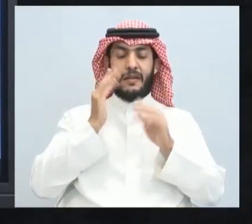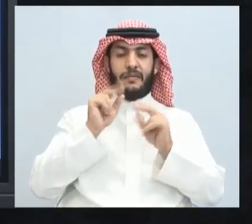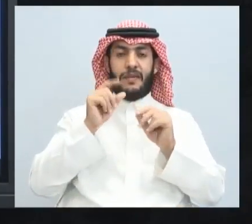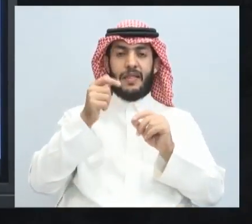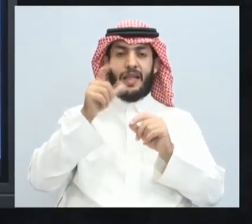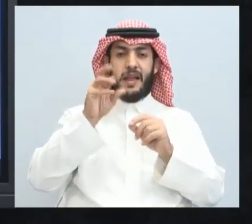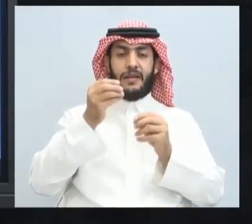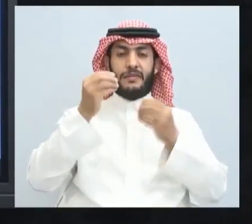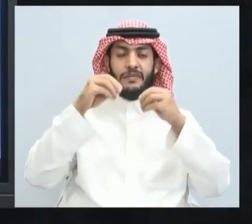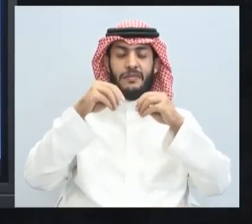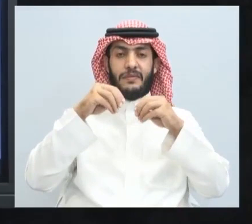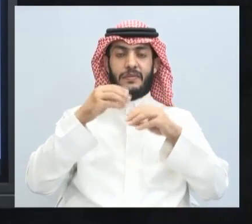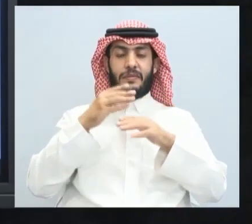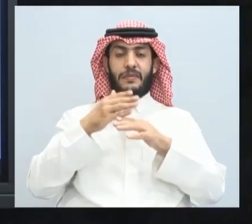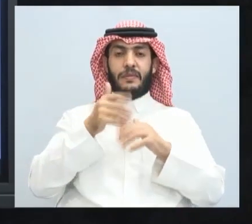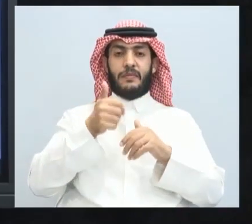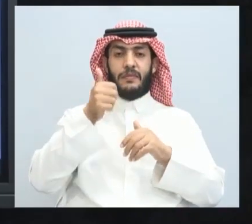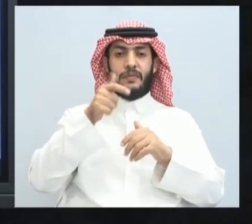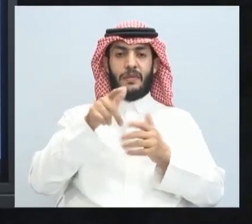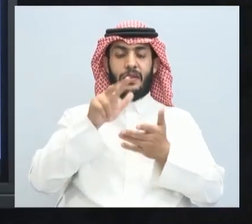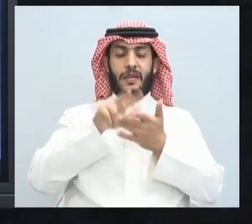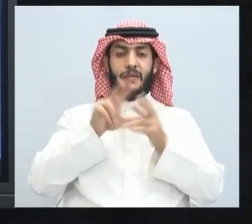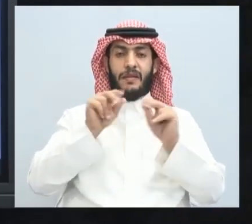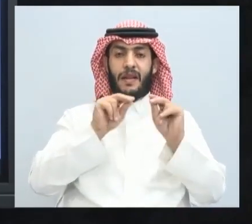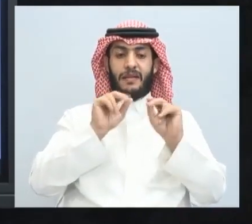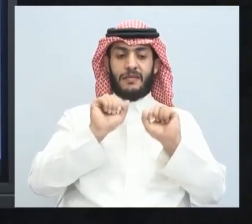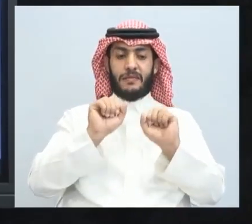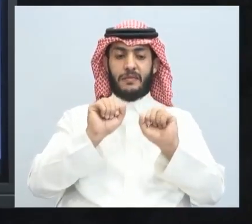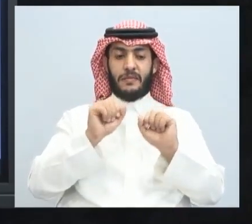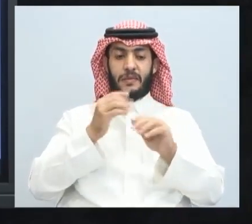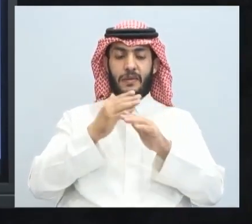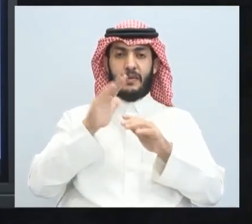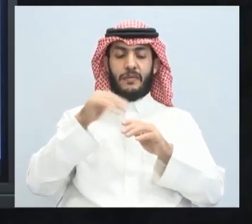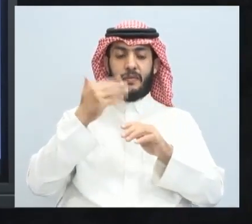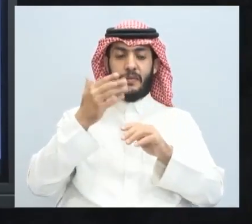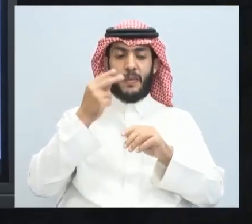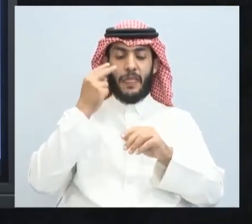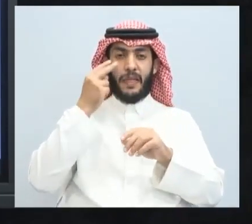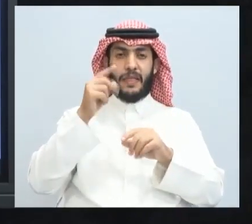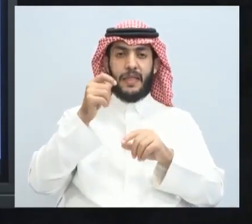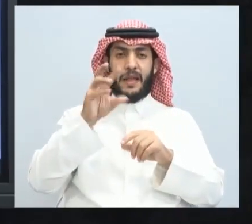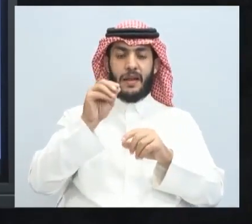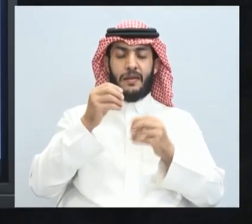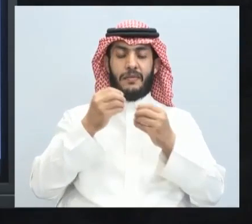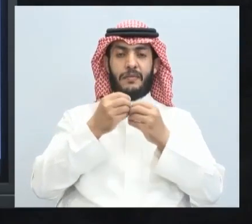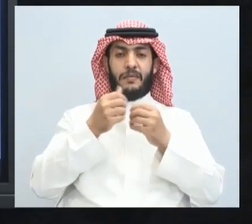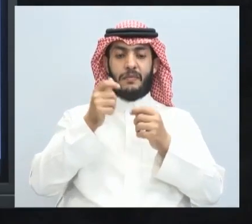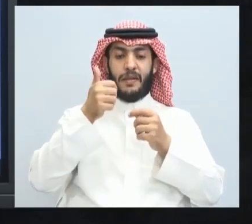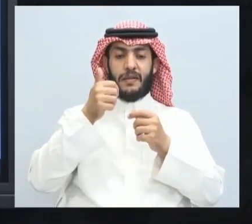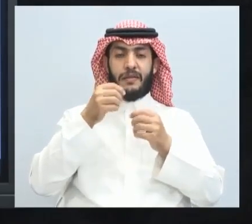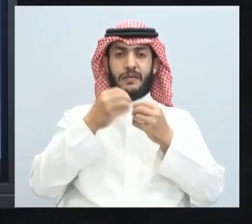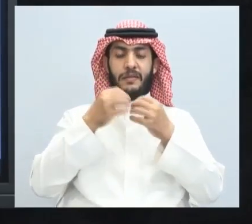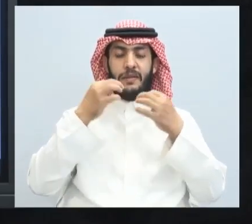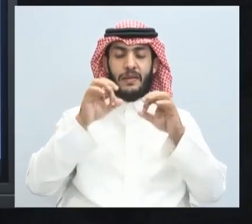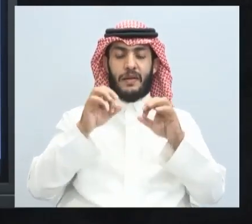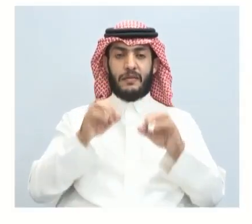الدالتين متزايدا فتنطبق عليهم نفس الخصائص تقريبا فبالتالي نلاحظ ان الداله المحايده والداله التكعيبيه دائما